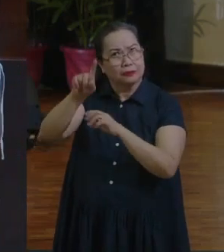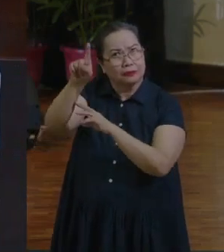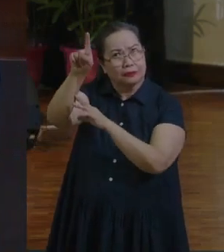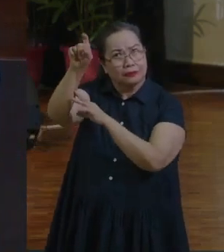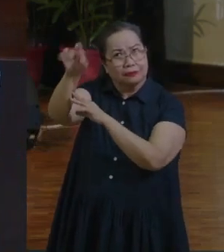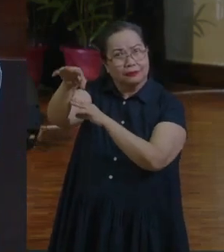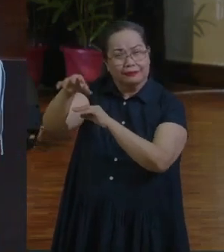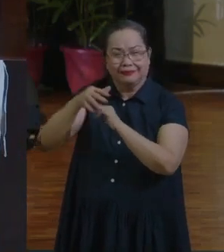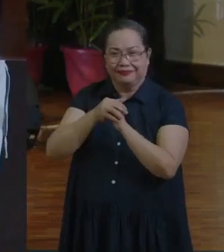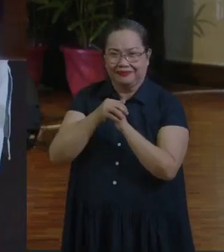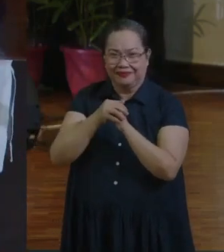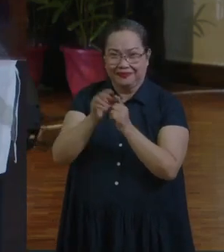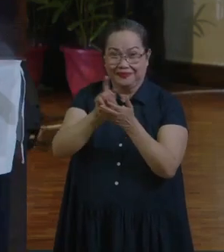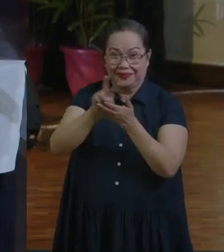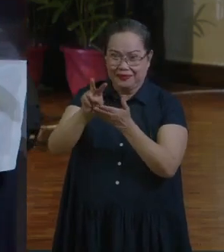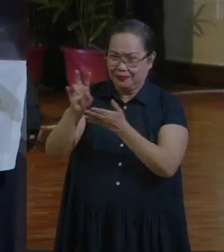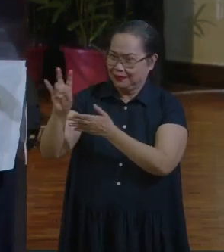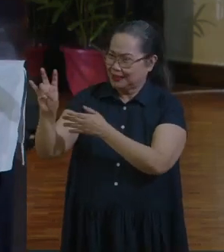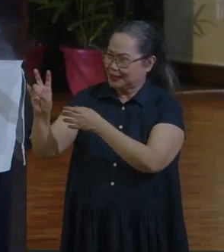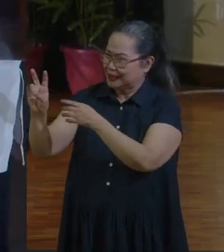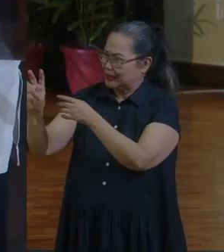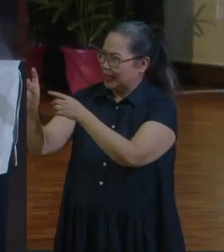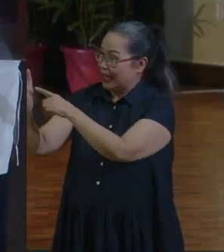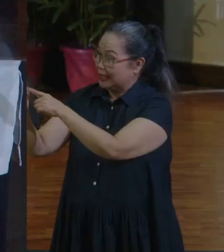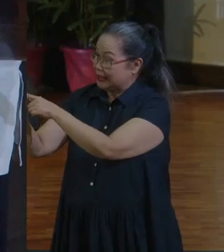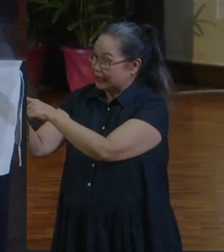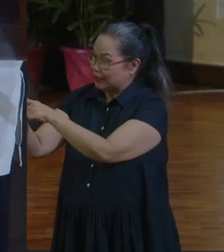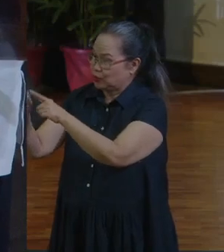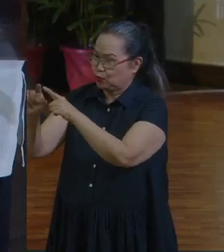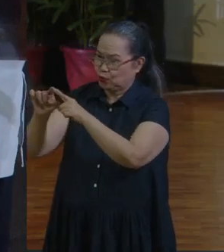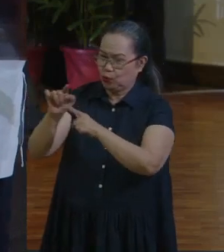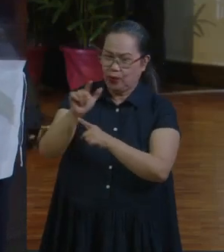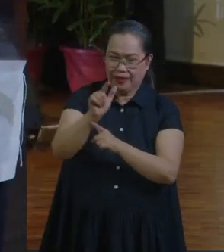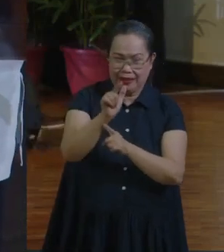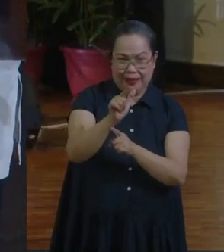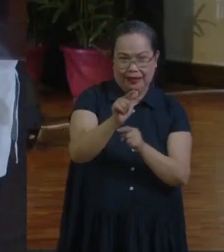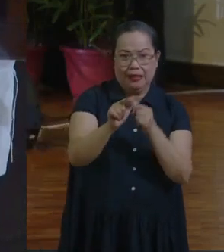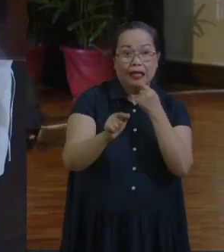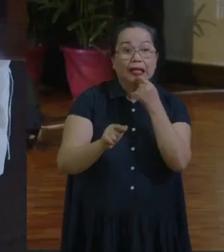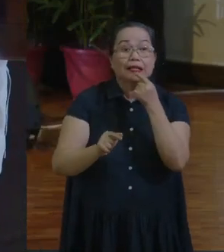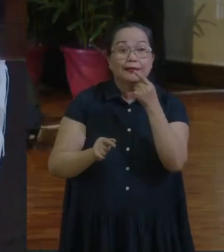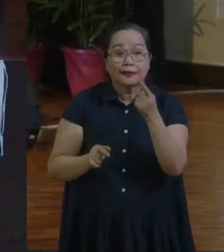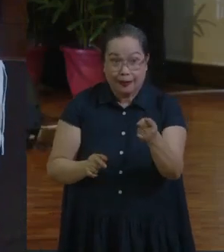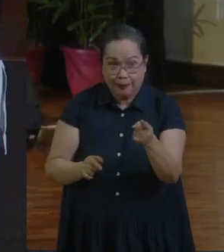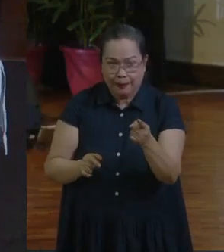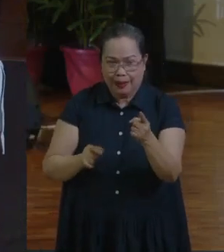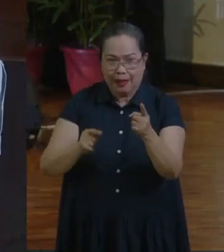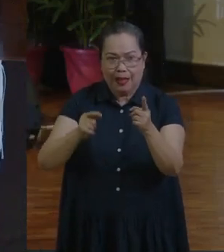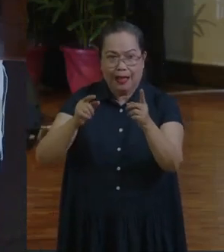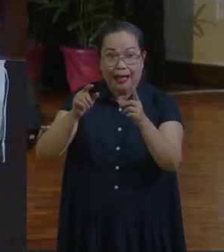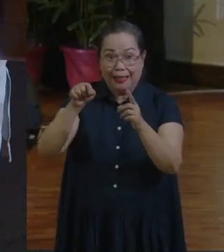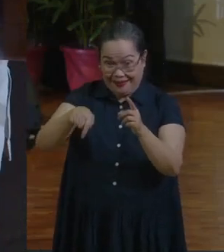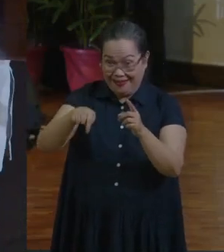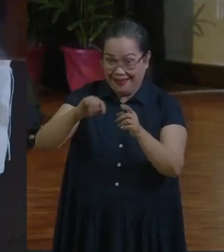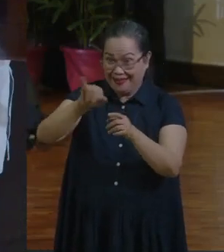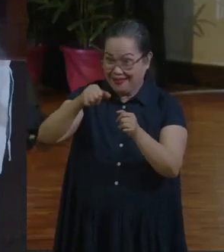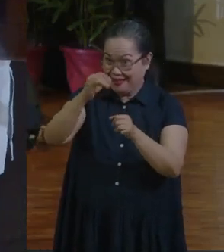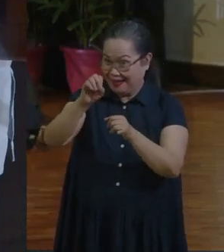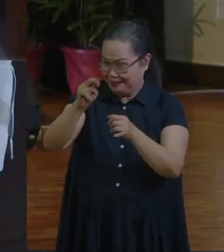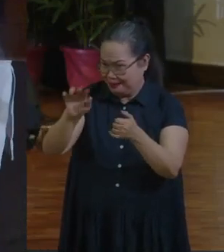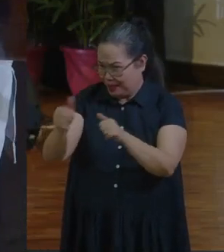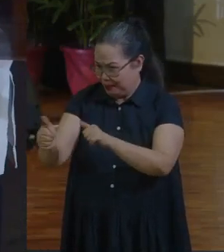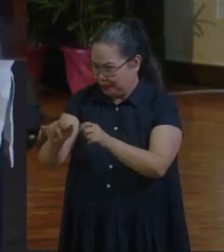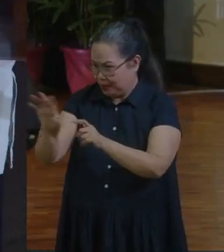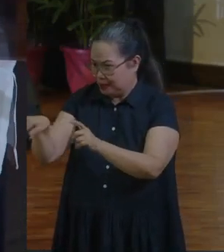No? Verses 18 to 20. Ang sabi doon, the disciples of John